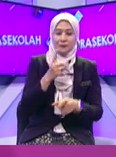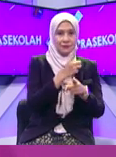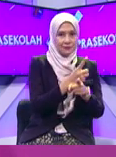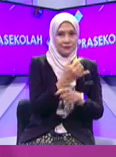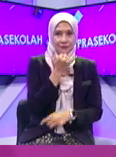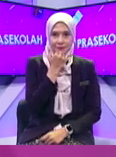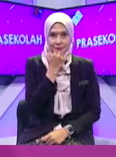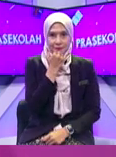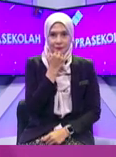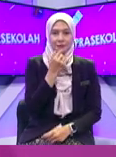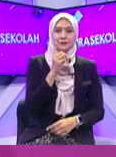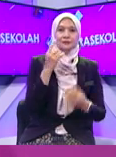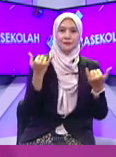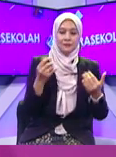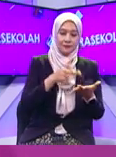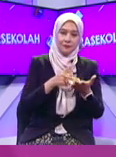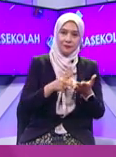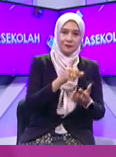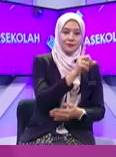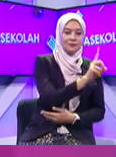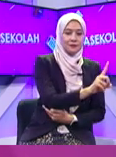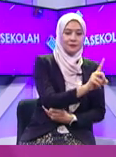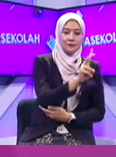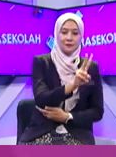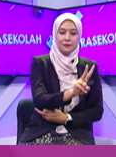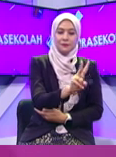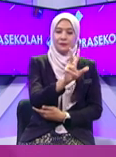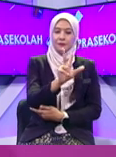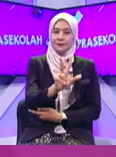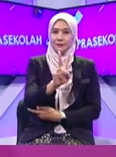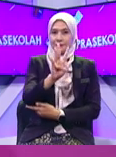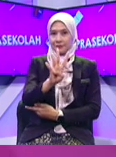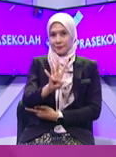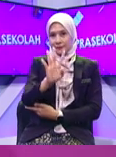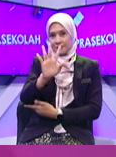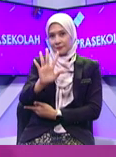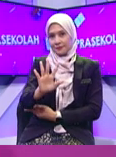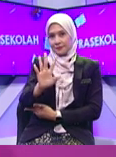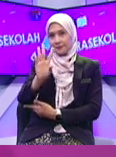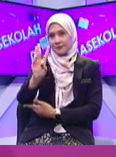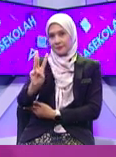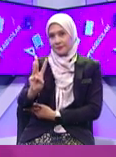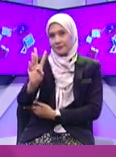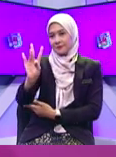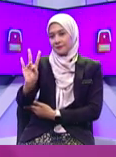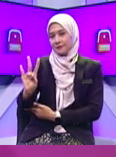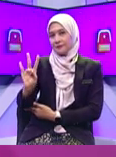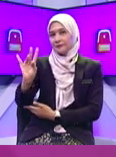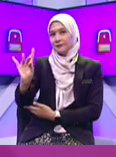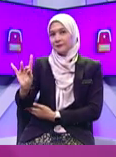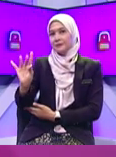1 2 3 4 5 6 7 8